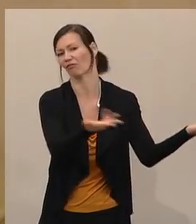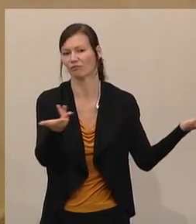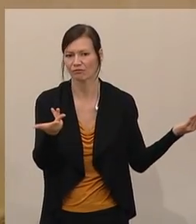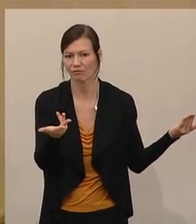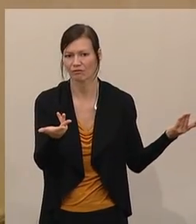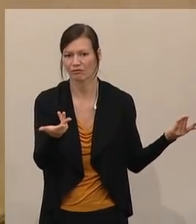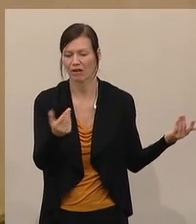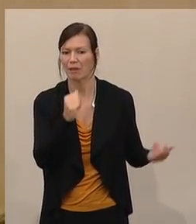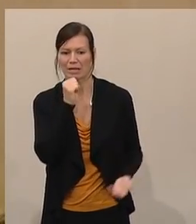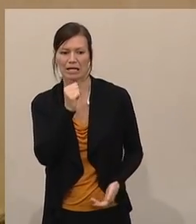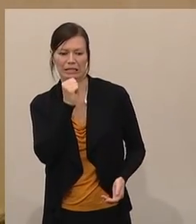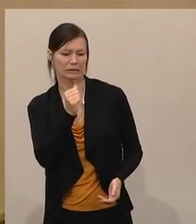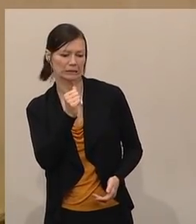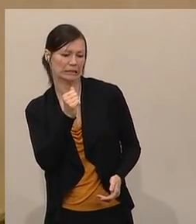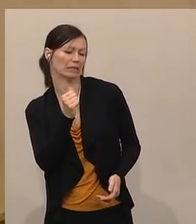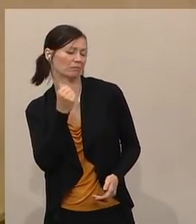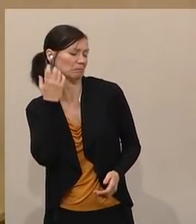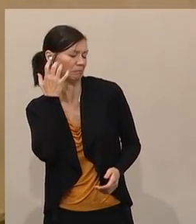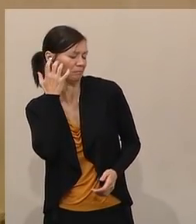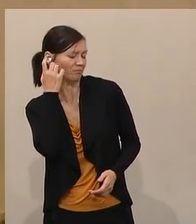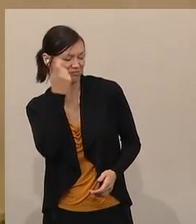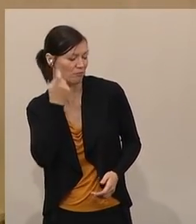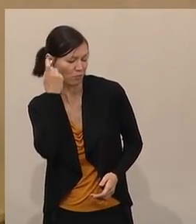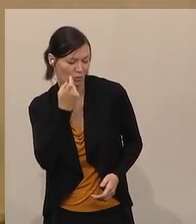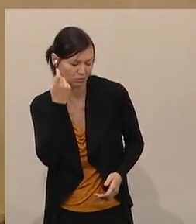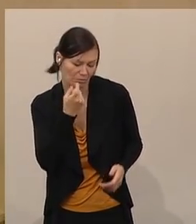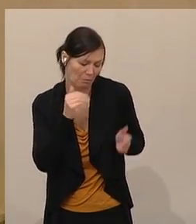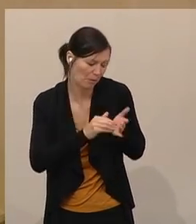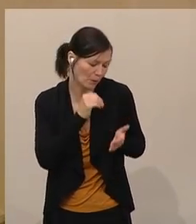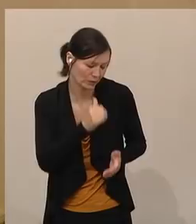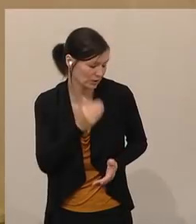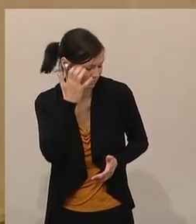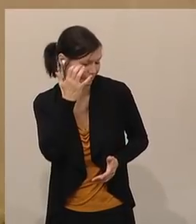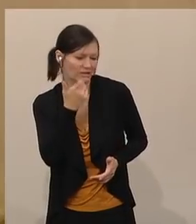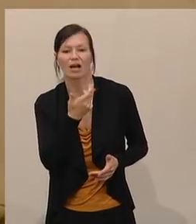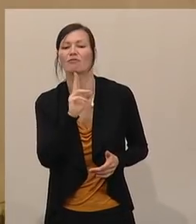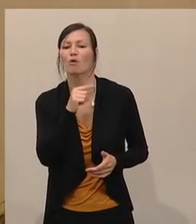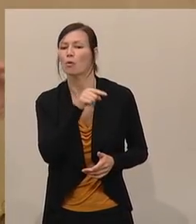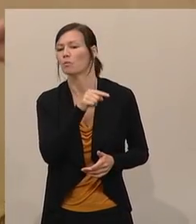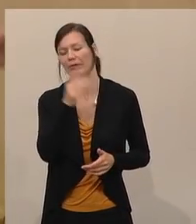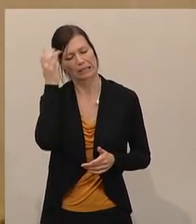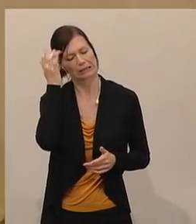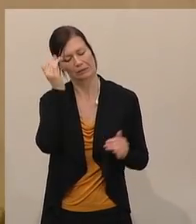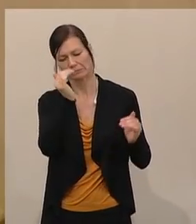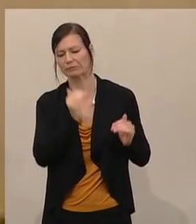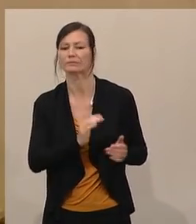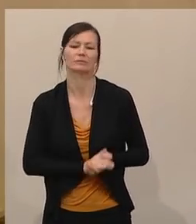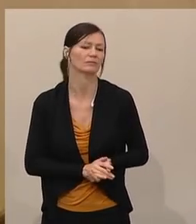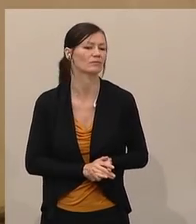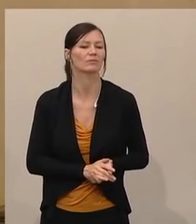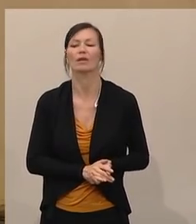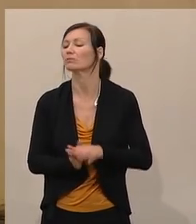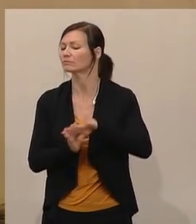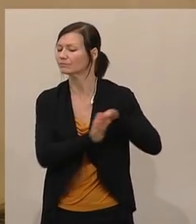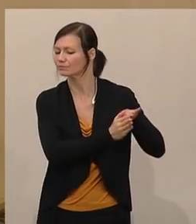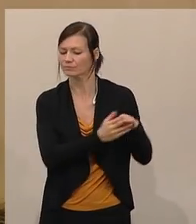wegen der intellektuellen Gewichtsklasse. Aber lassen wir das alles einfach einmal beiseite und frohlocken wir ob der guten Nachricht